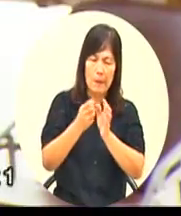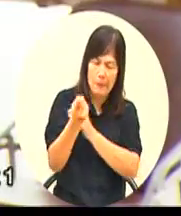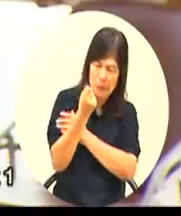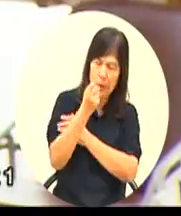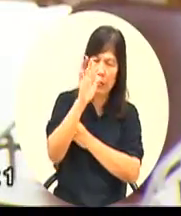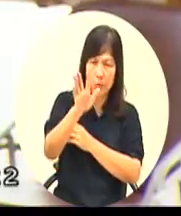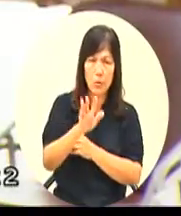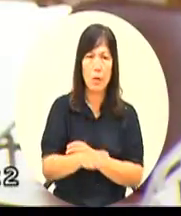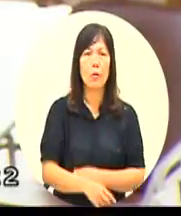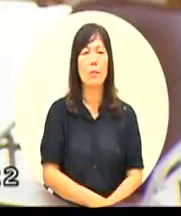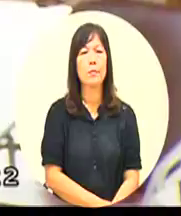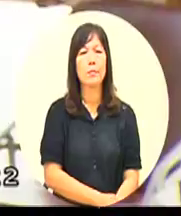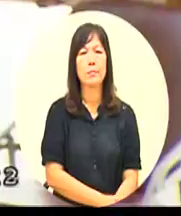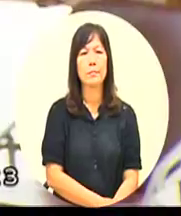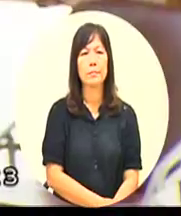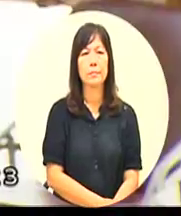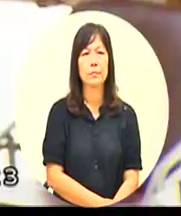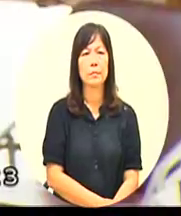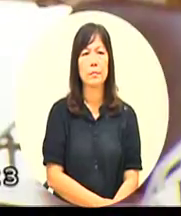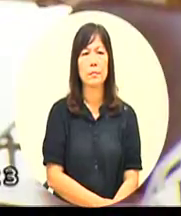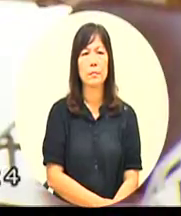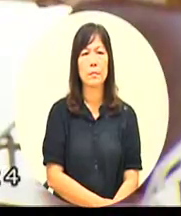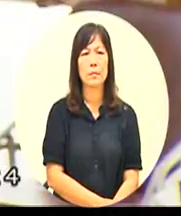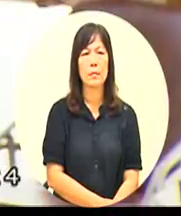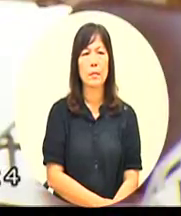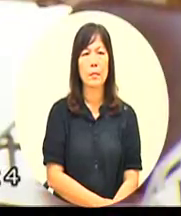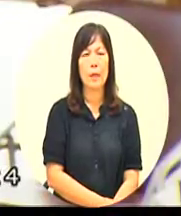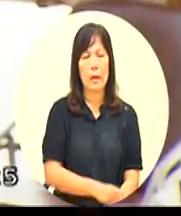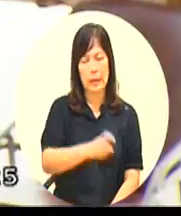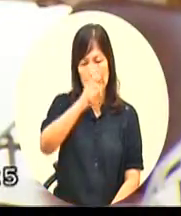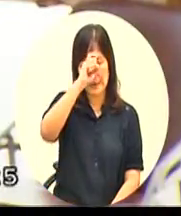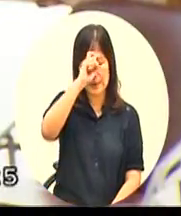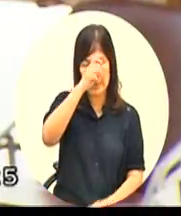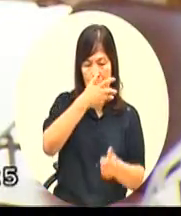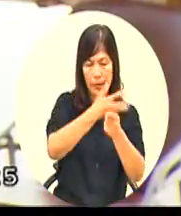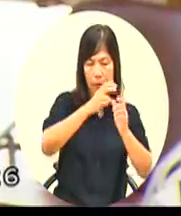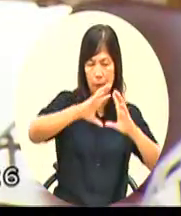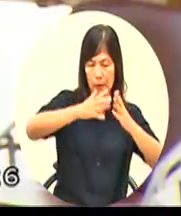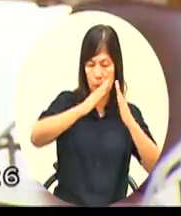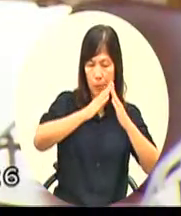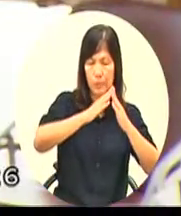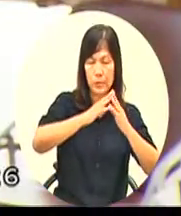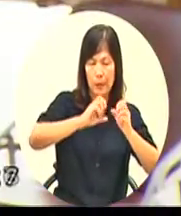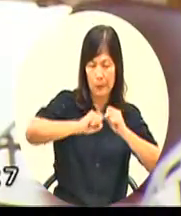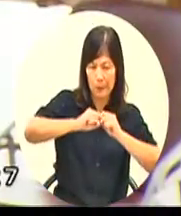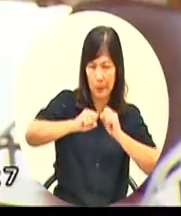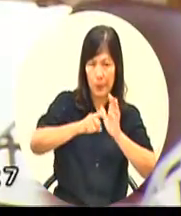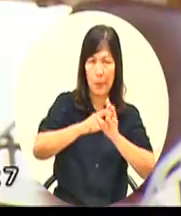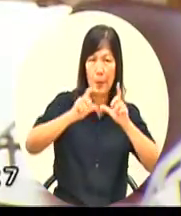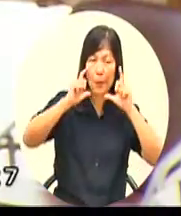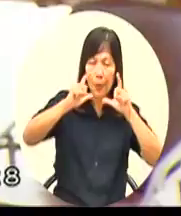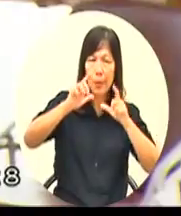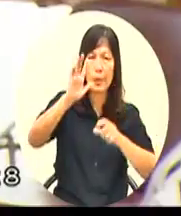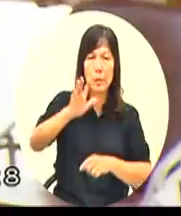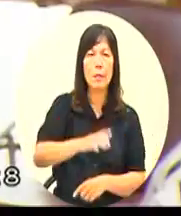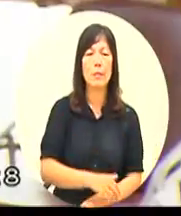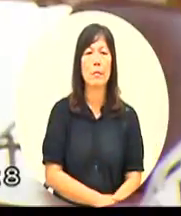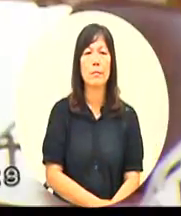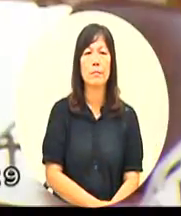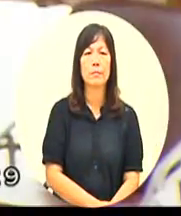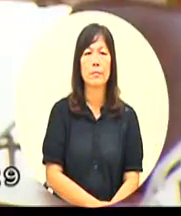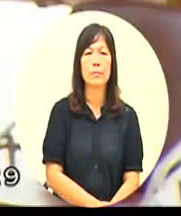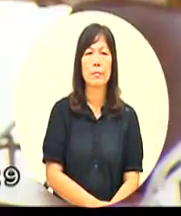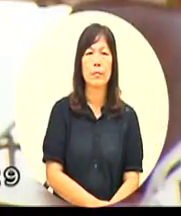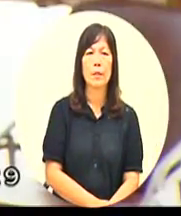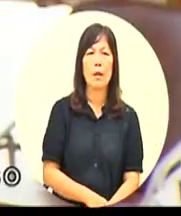嘛足认真，啊要也当讲，让咱的国家也当有能见度，所以他们真正